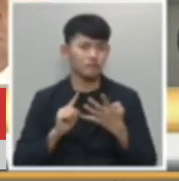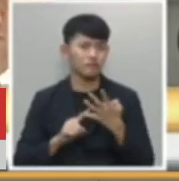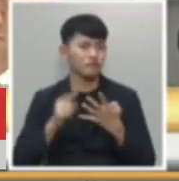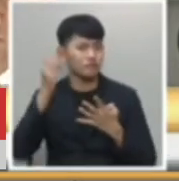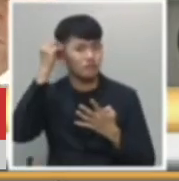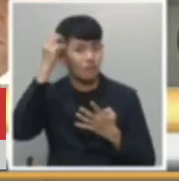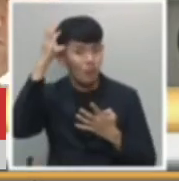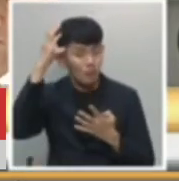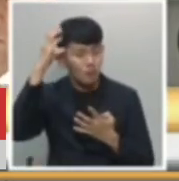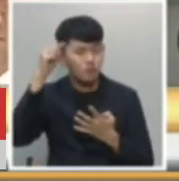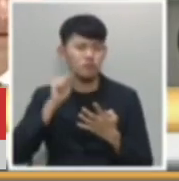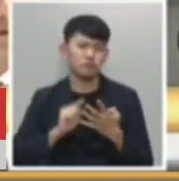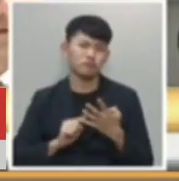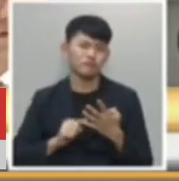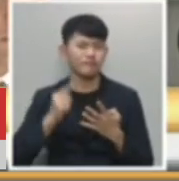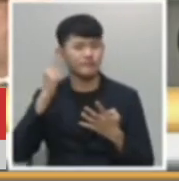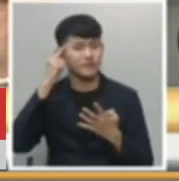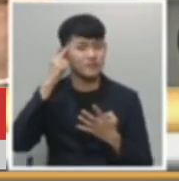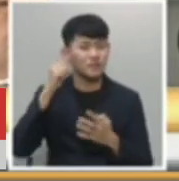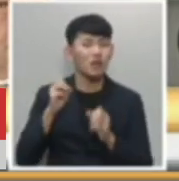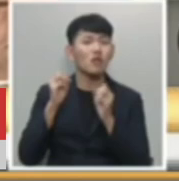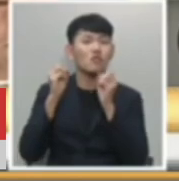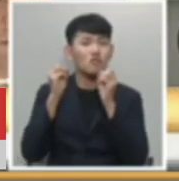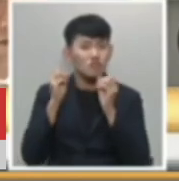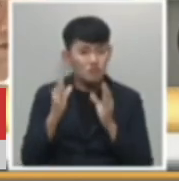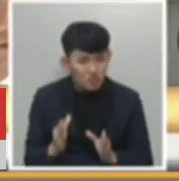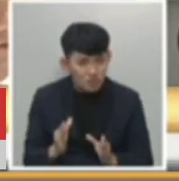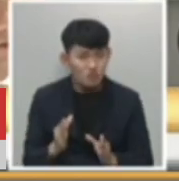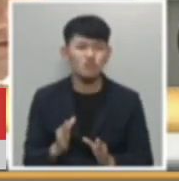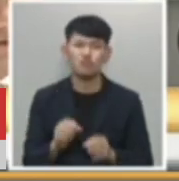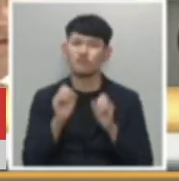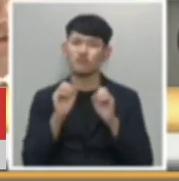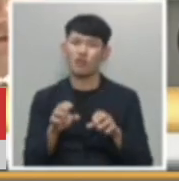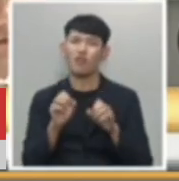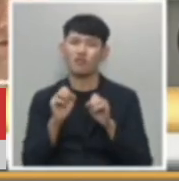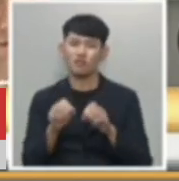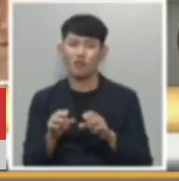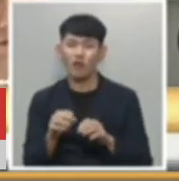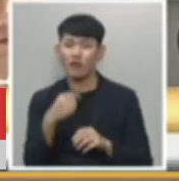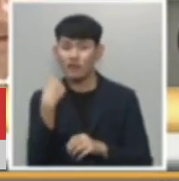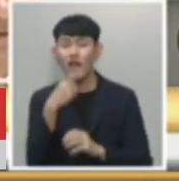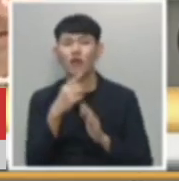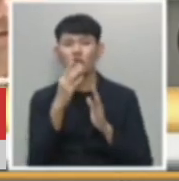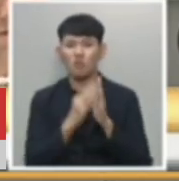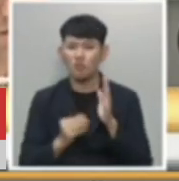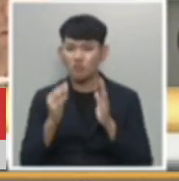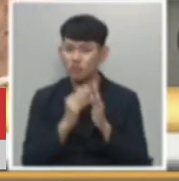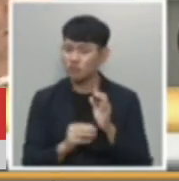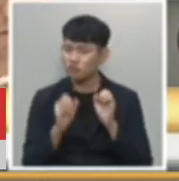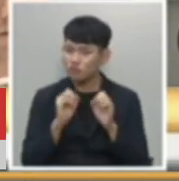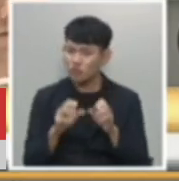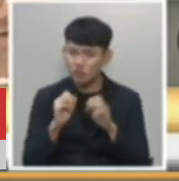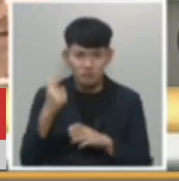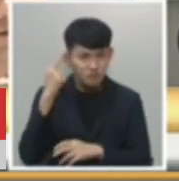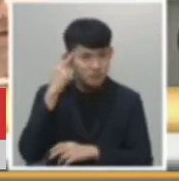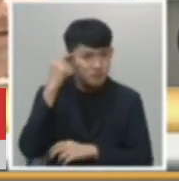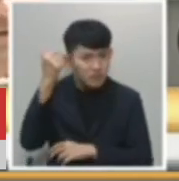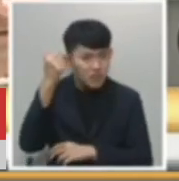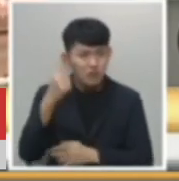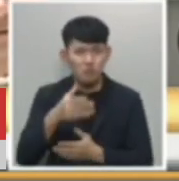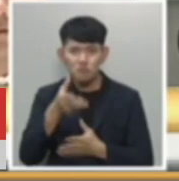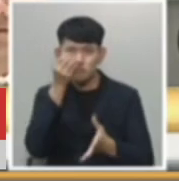าครูและบุคลากรทางการศึกษาที่ผ่านการอบรมบ่มเพาะผ่านการเ